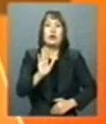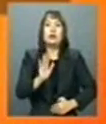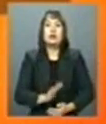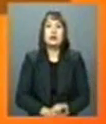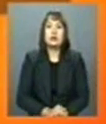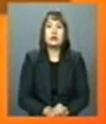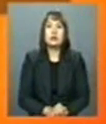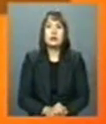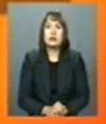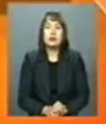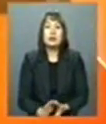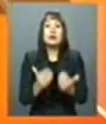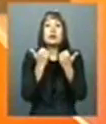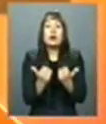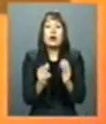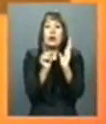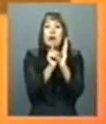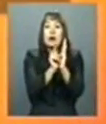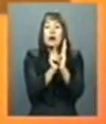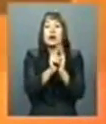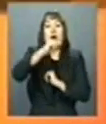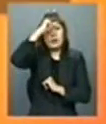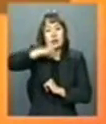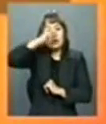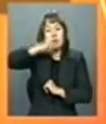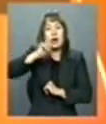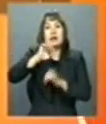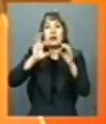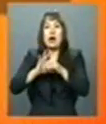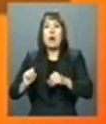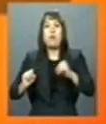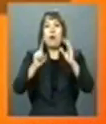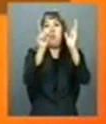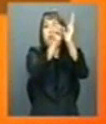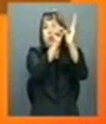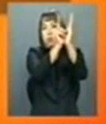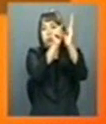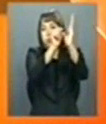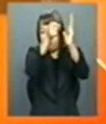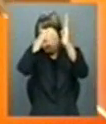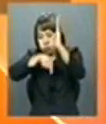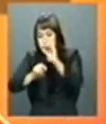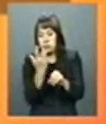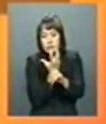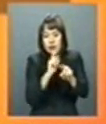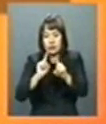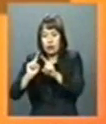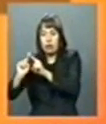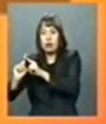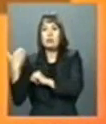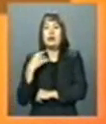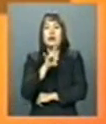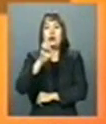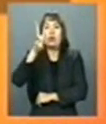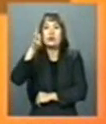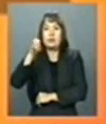ปัจจุบันโทรทัศน์ดาวเทียมของไทยนั้นรับสัญญาณผ่านดาวเทียมจากไทยคมจำนวน160ช่องในจำนวนนี้มี60